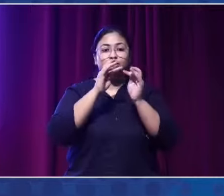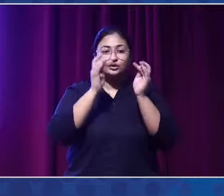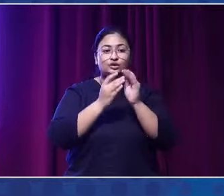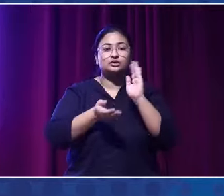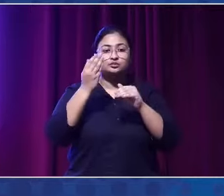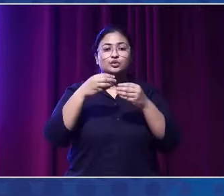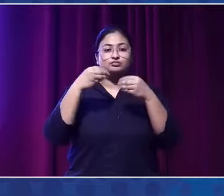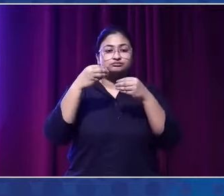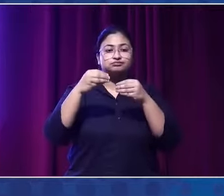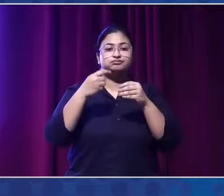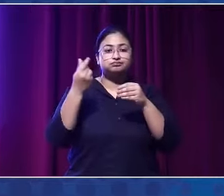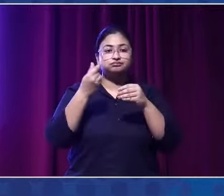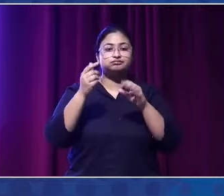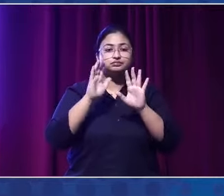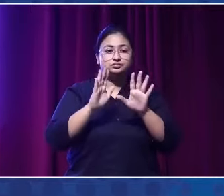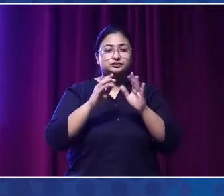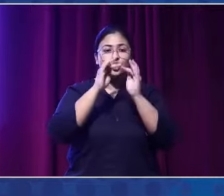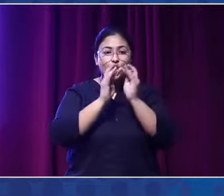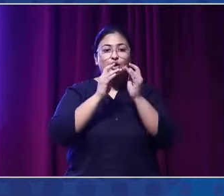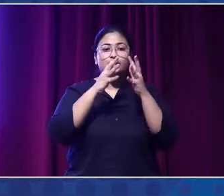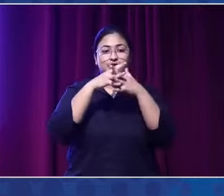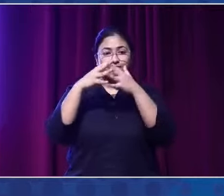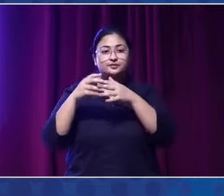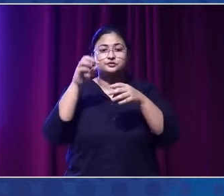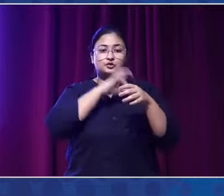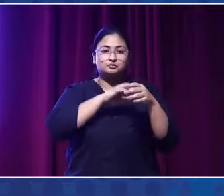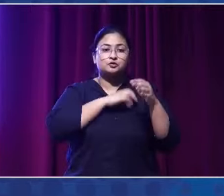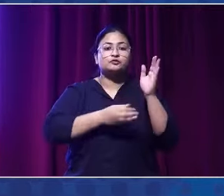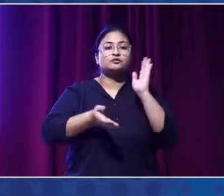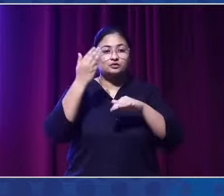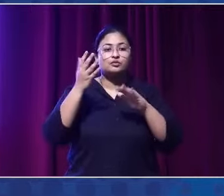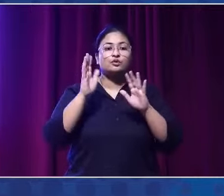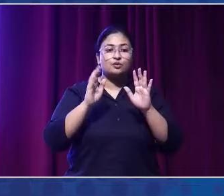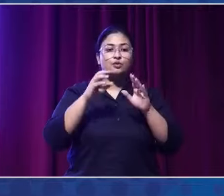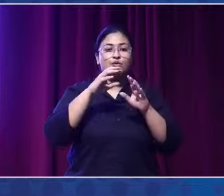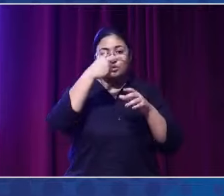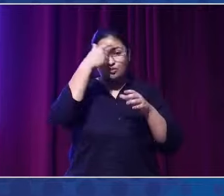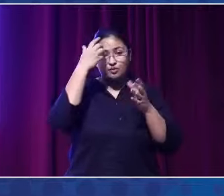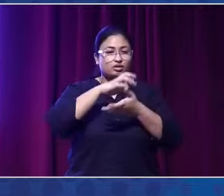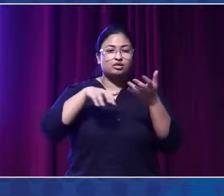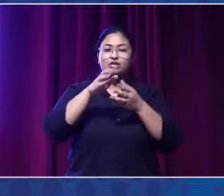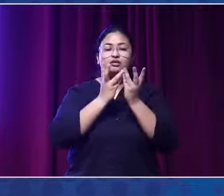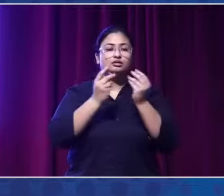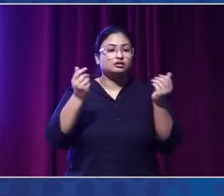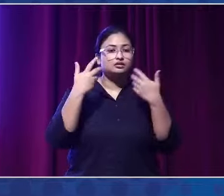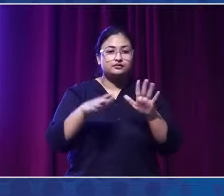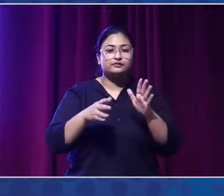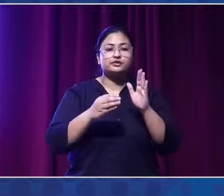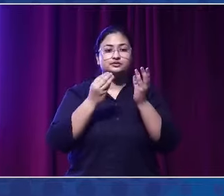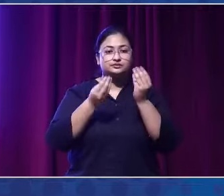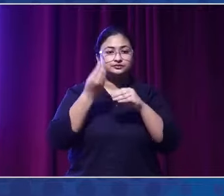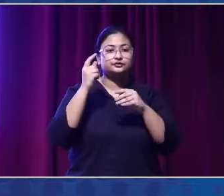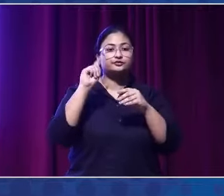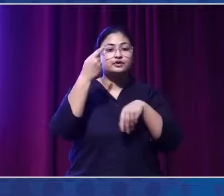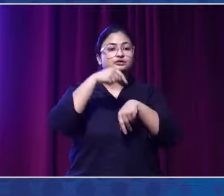सुविधा उन लोगों को सुविधा पोर्टल पर हुई होगी जिससे कि क्लटर ही खत्म आपने एप्लीकेशन डाल दी पहला नंबर आपका है तो आप ही को मिलेगा दूसरे को नहीं मिल